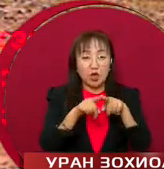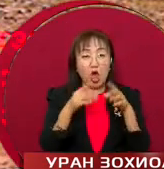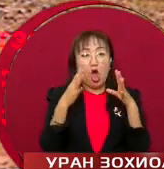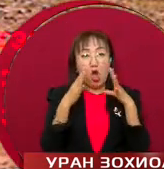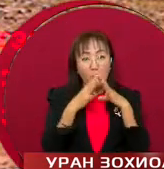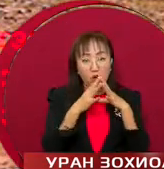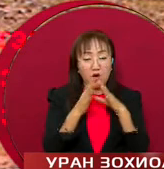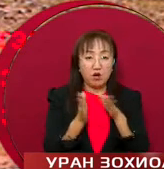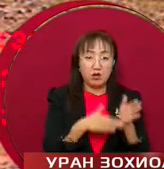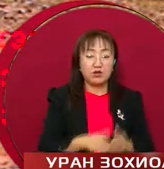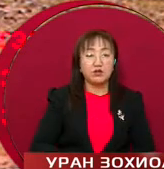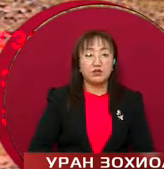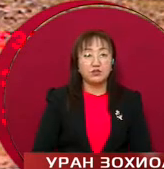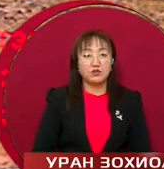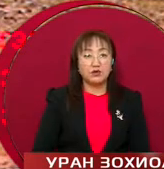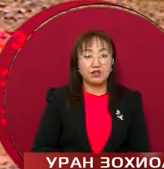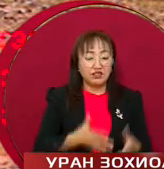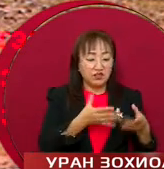Дэвтээсэн гүзээ шиг ширэн ховоо.